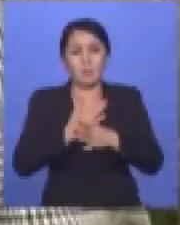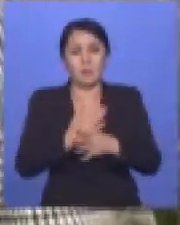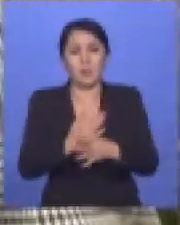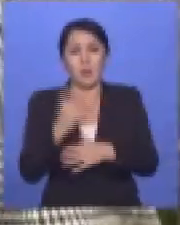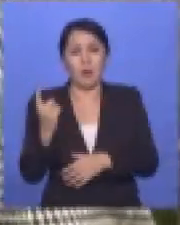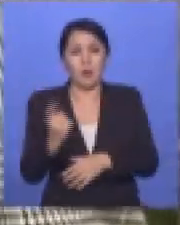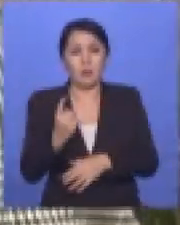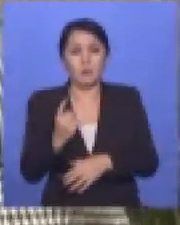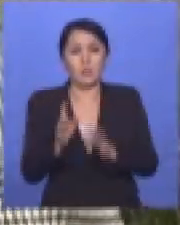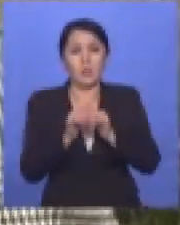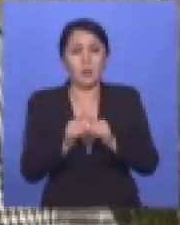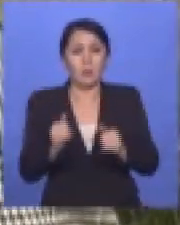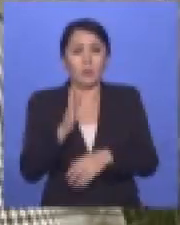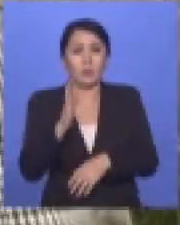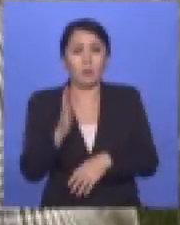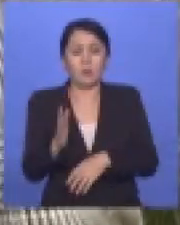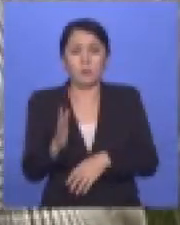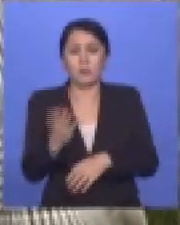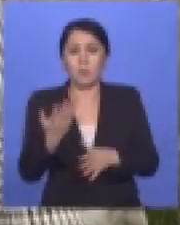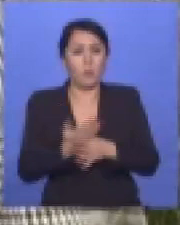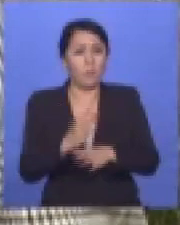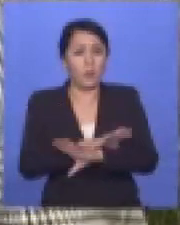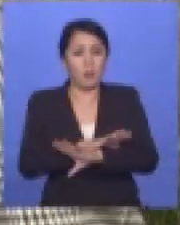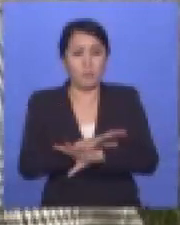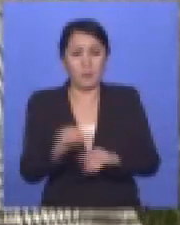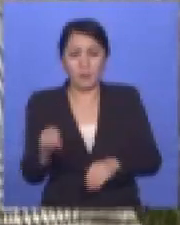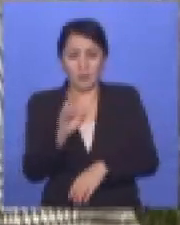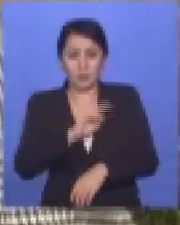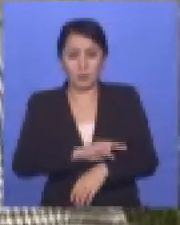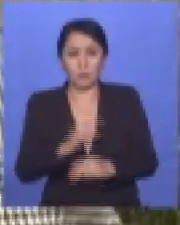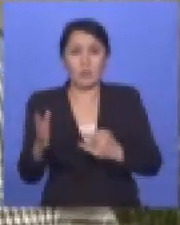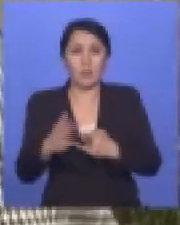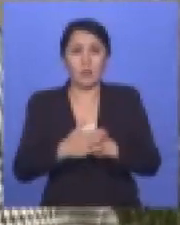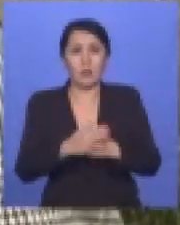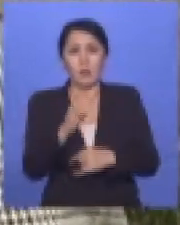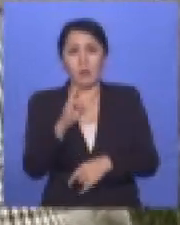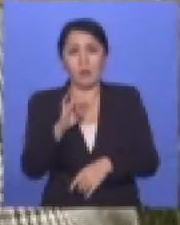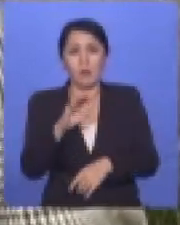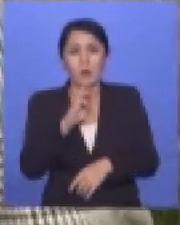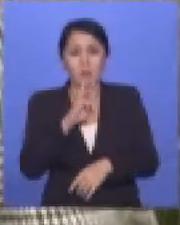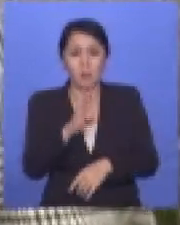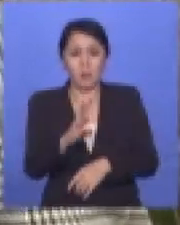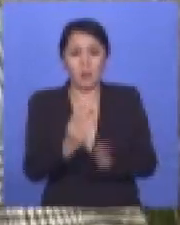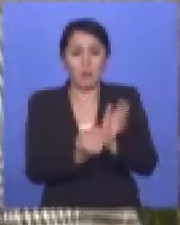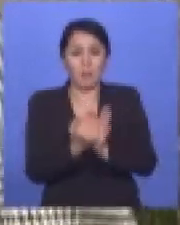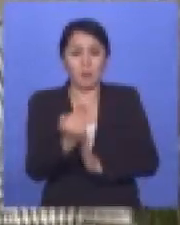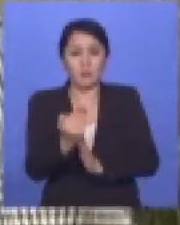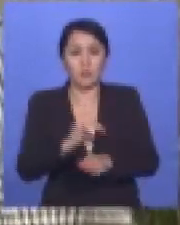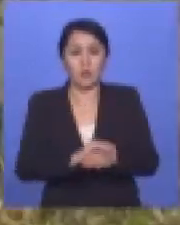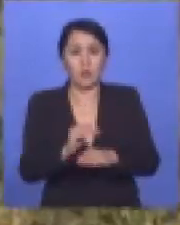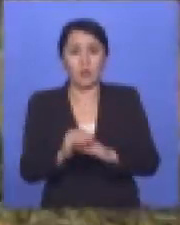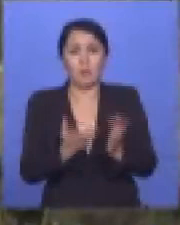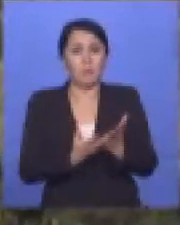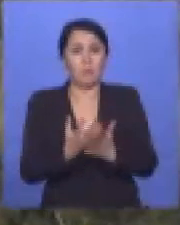фермерлер әрі қарай да дами береді. Бірақ ешқандай көмек көрсетілмесе, жұмыс та тоқтайды. Жалақыны көтеруді де тоқтатамыз, салық та уақытына